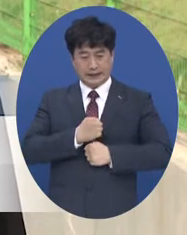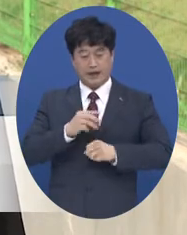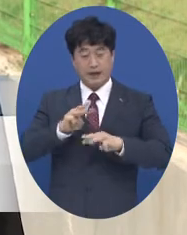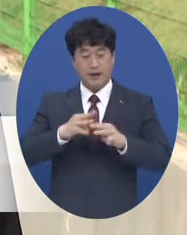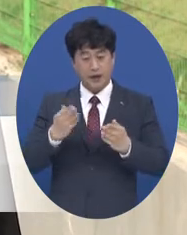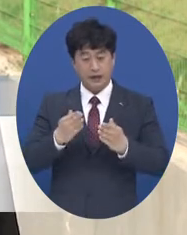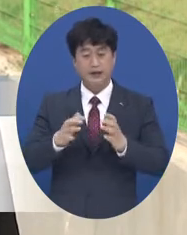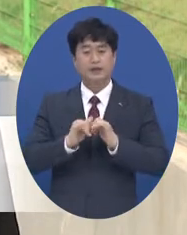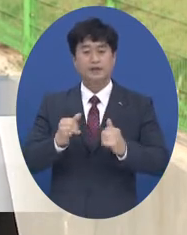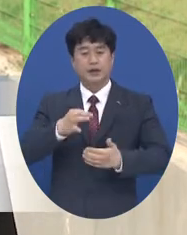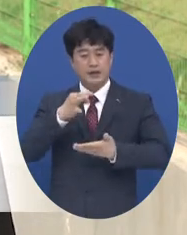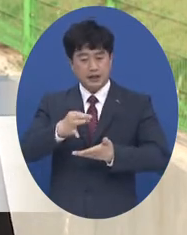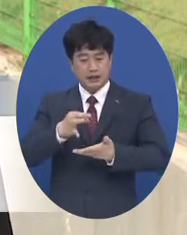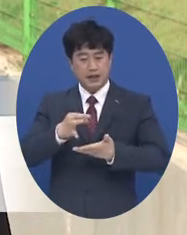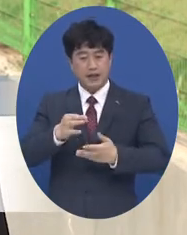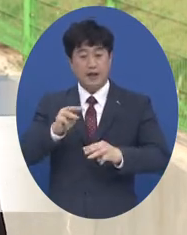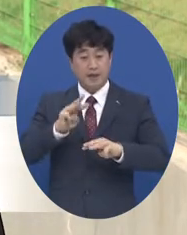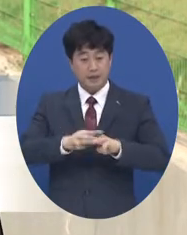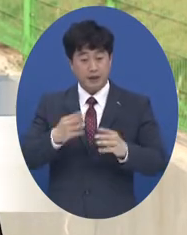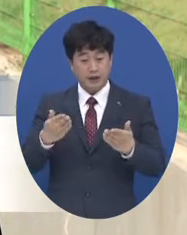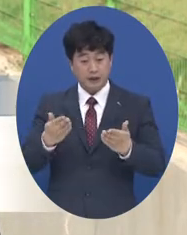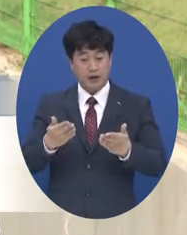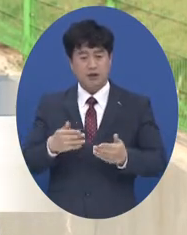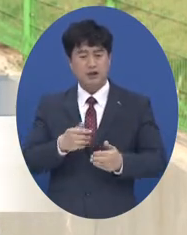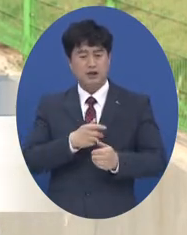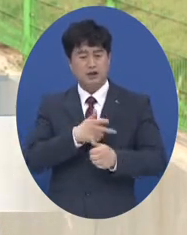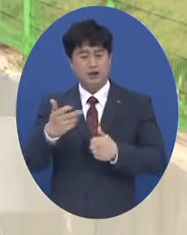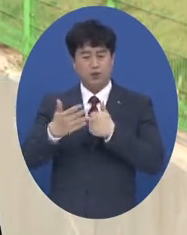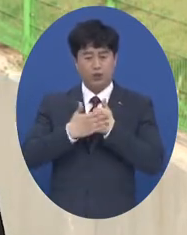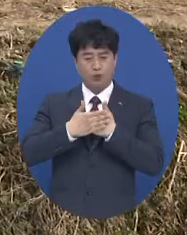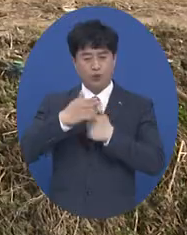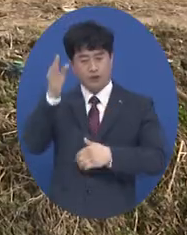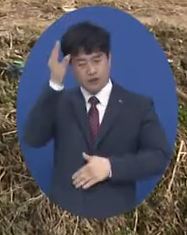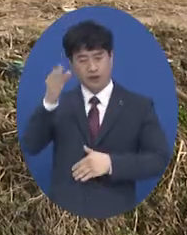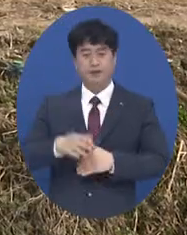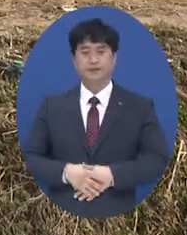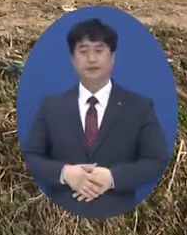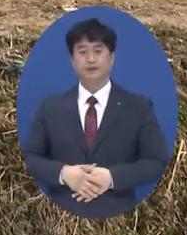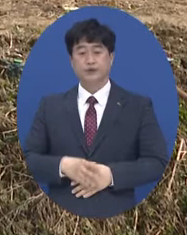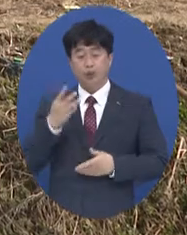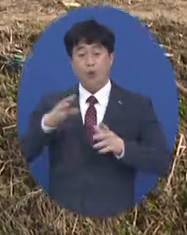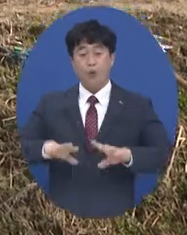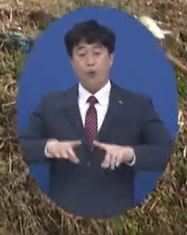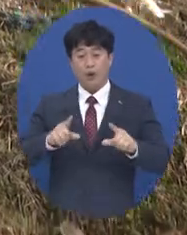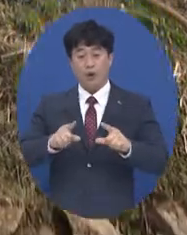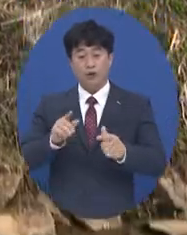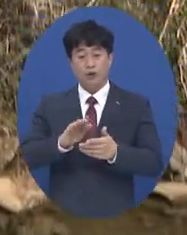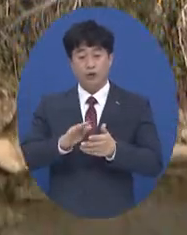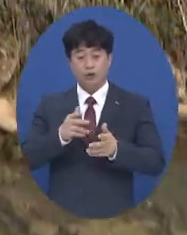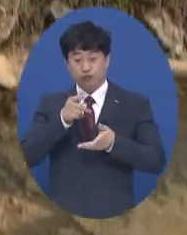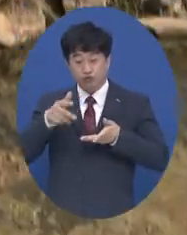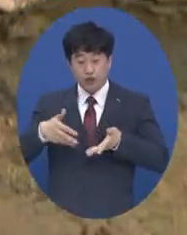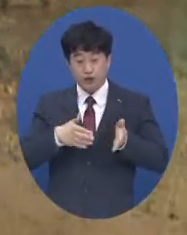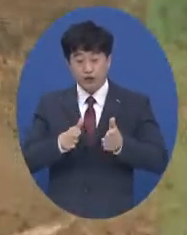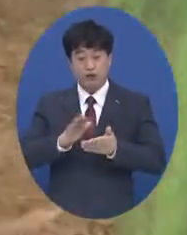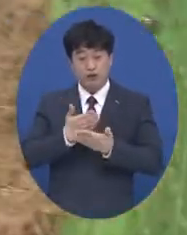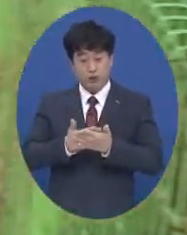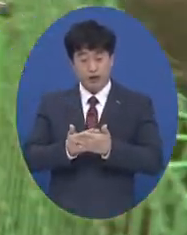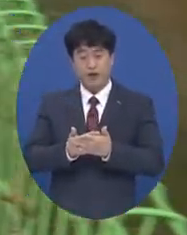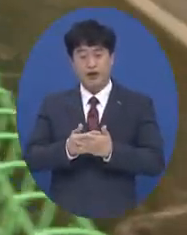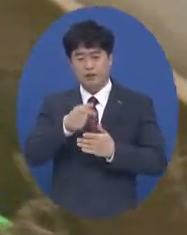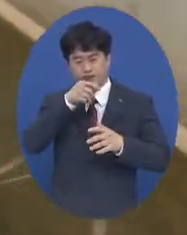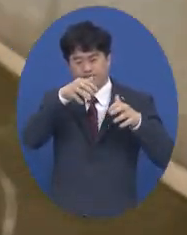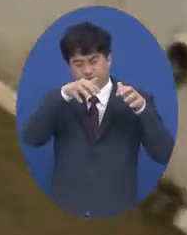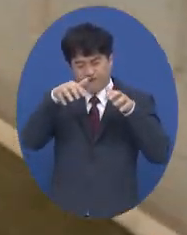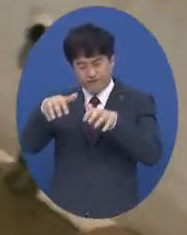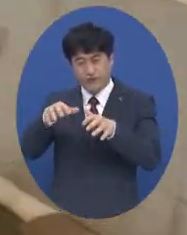주민들의 재산이나 그 영동에 큰 이바지를 할 것으로 페어 도는 올해 수리시설 정비사업을 본격적인 장마철이 시작되기